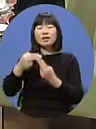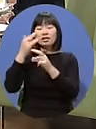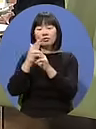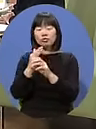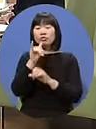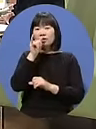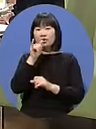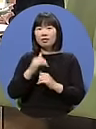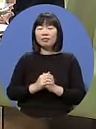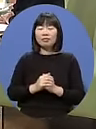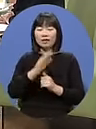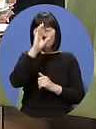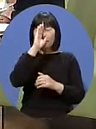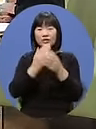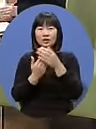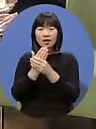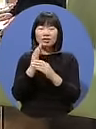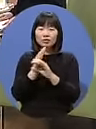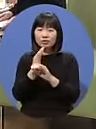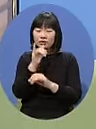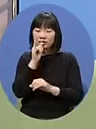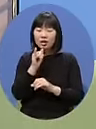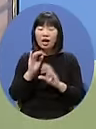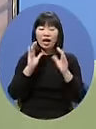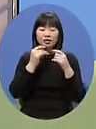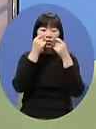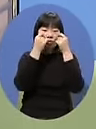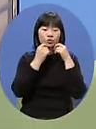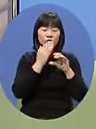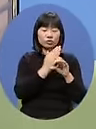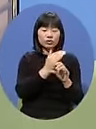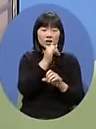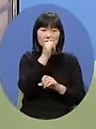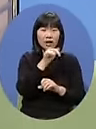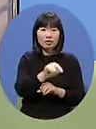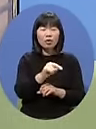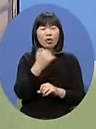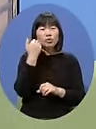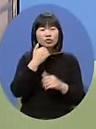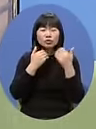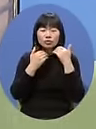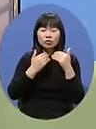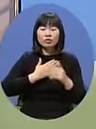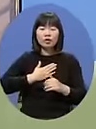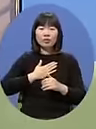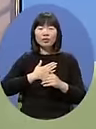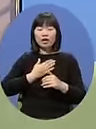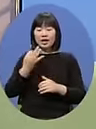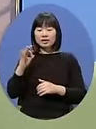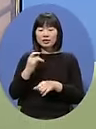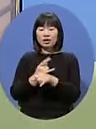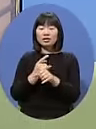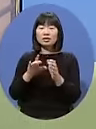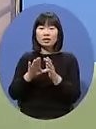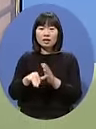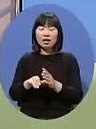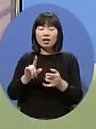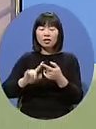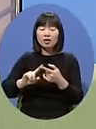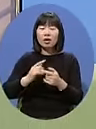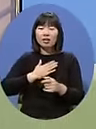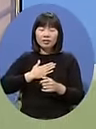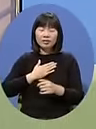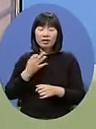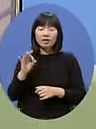된다는 거죠. 그리고 병이 생기는 거죠. 네. 아이가 울고 있다. 이럴 때 이거를 누군가 감정을 알아줬을 때와 이거를